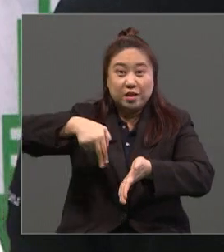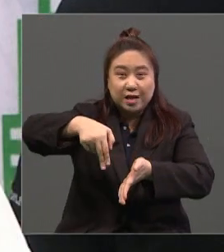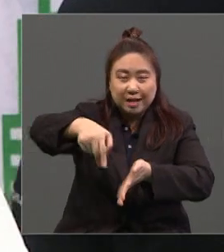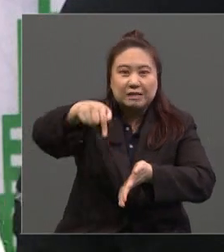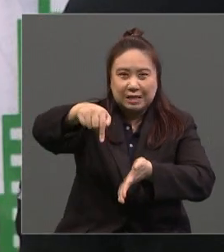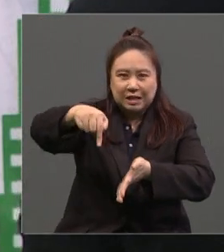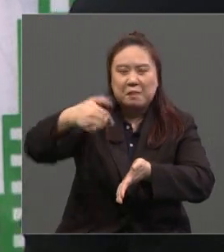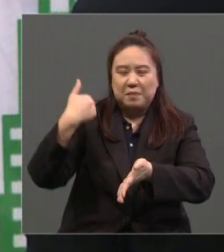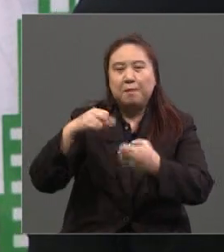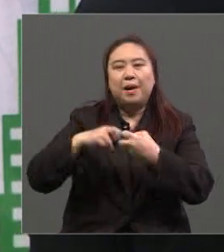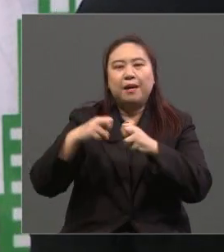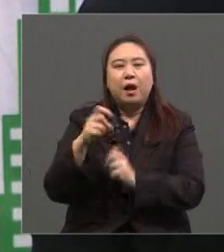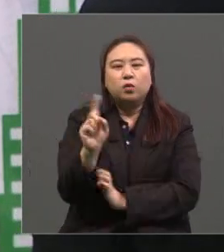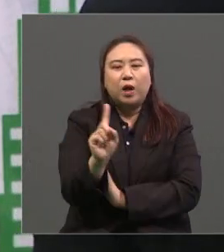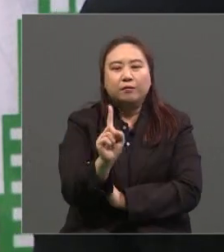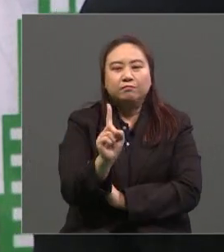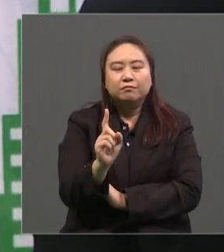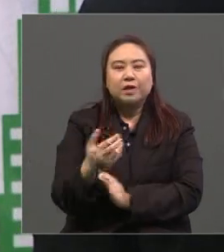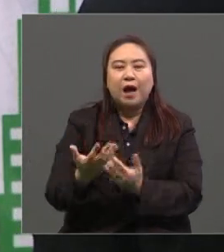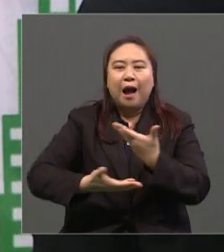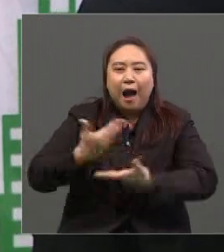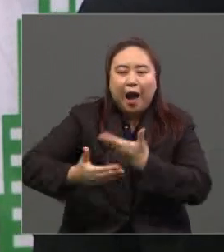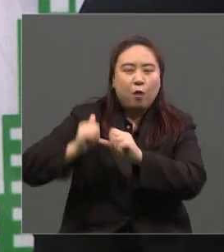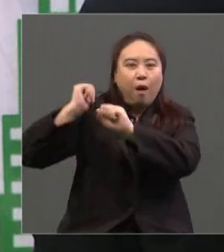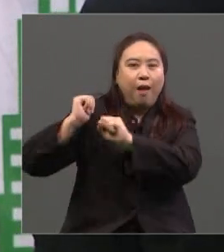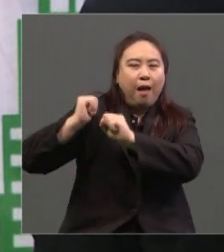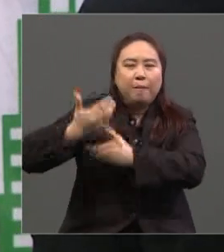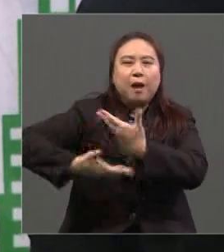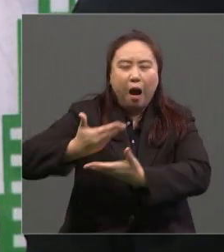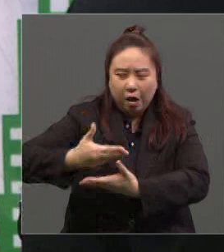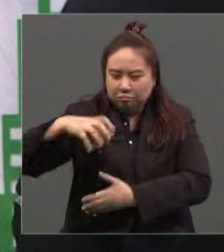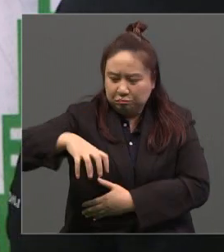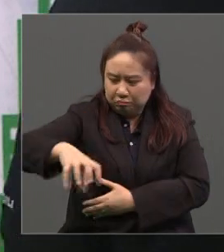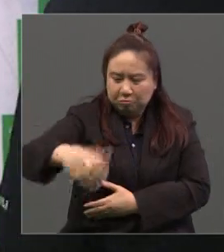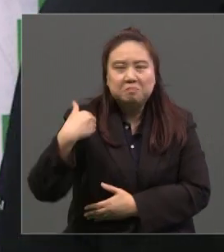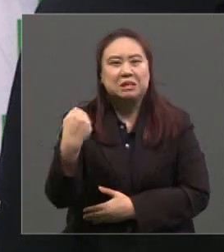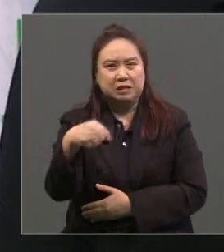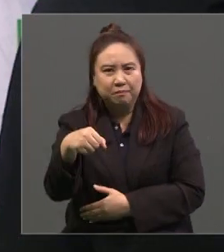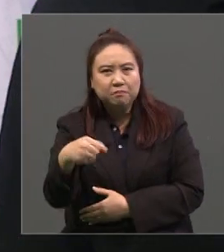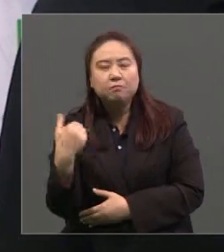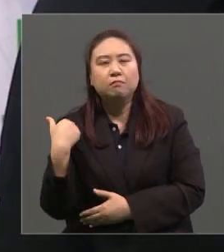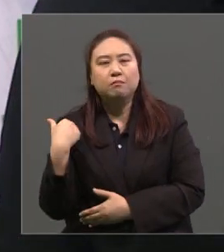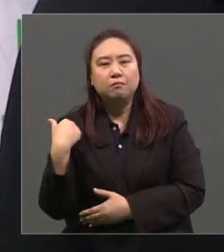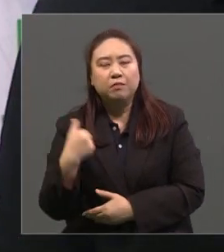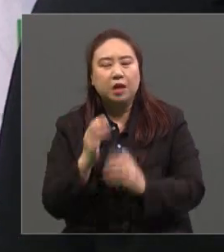ก็จะมีปัญหาเรื่องทางเท้าเรื่องการขับเลขผังลอยปัจจุบันก็มีจุดที่มีปัญหาอยู่ประมาณ10จุดแล้วก็มีผู้ค้า